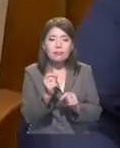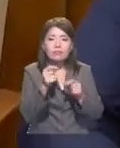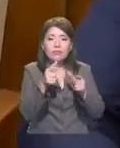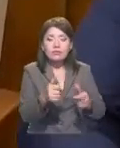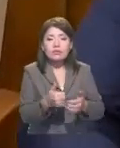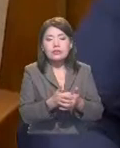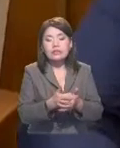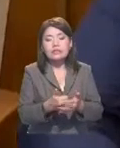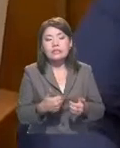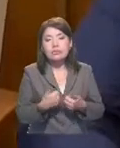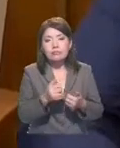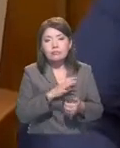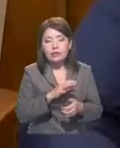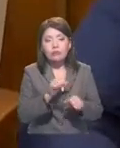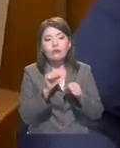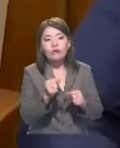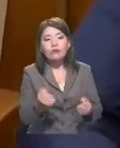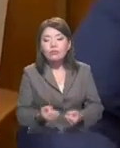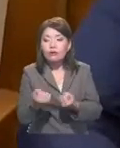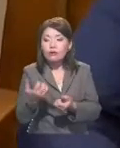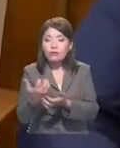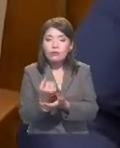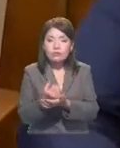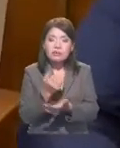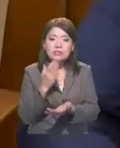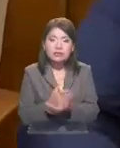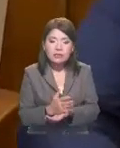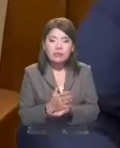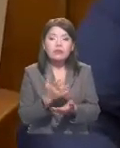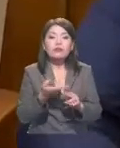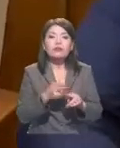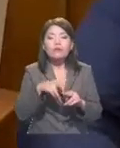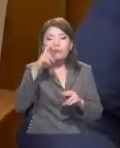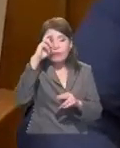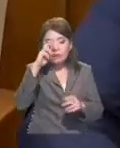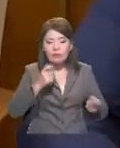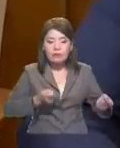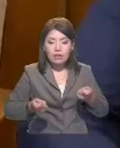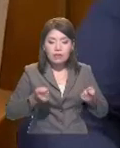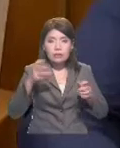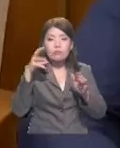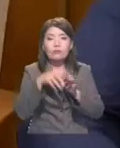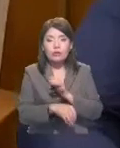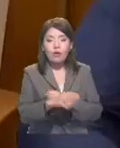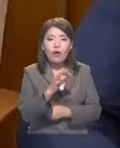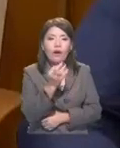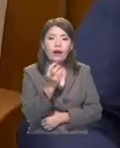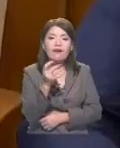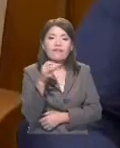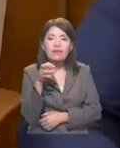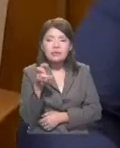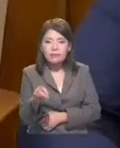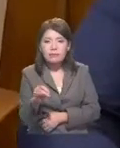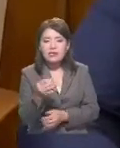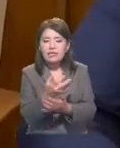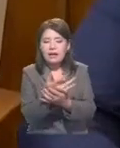тырысты. Жақтаушылар іздеп, қолдаушылар тапқандар да бар. Сондай-ақ мемлекеттік биліктің өз ішінде де уахабизм мен жат